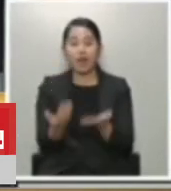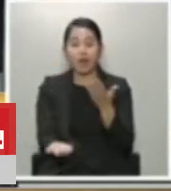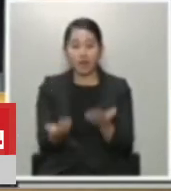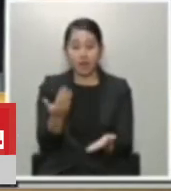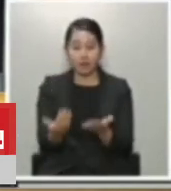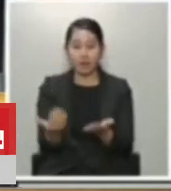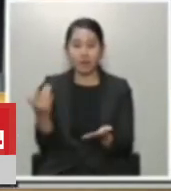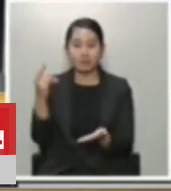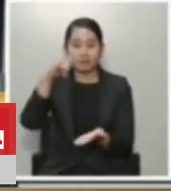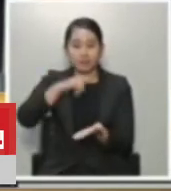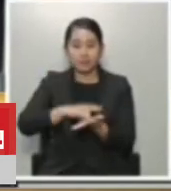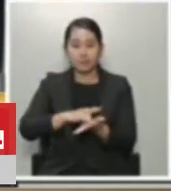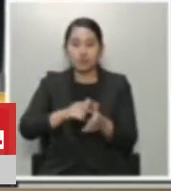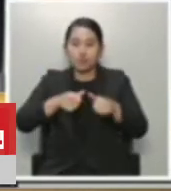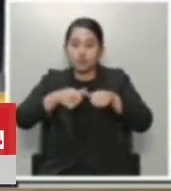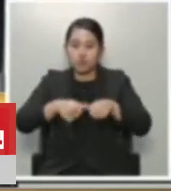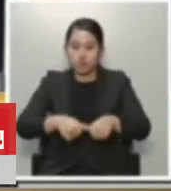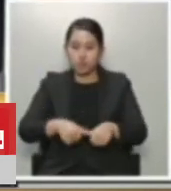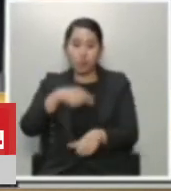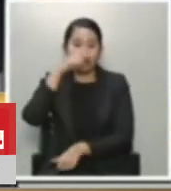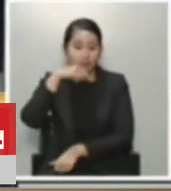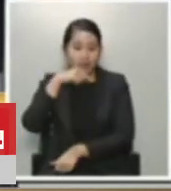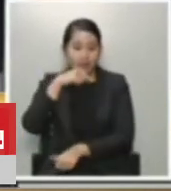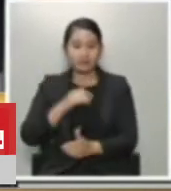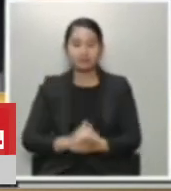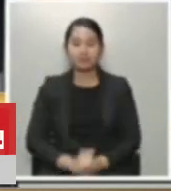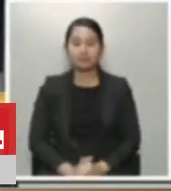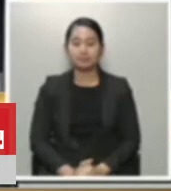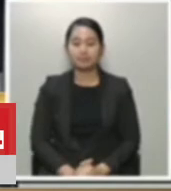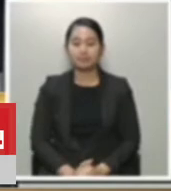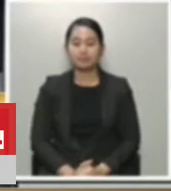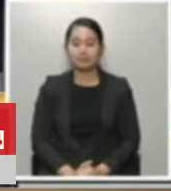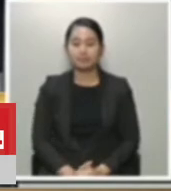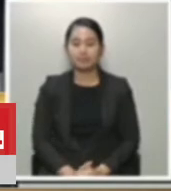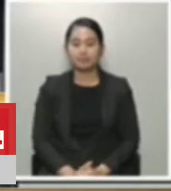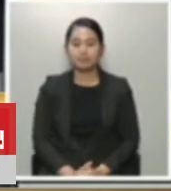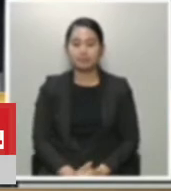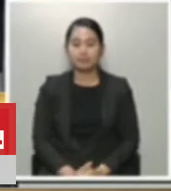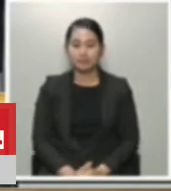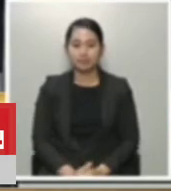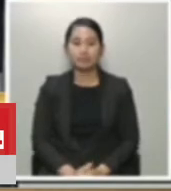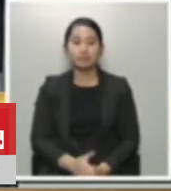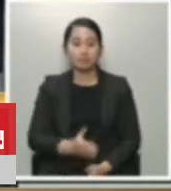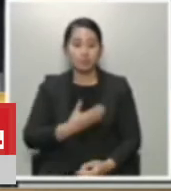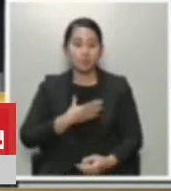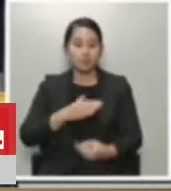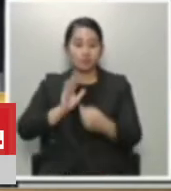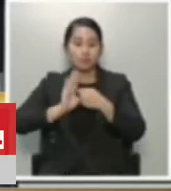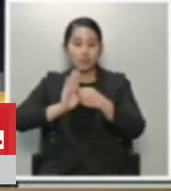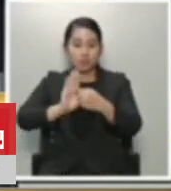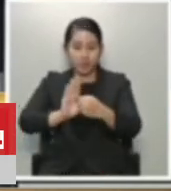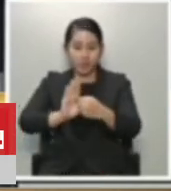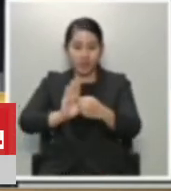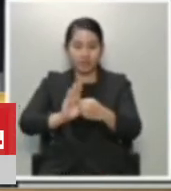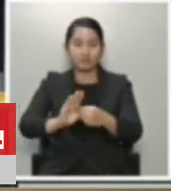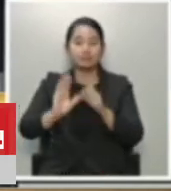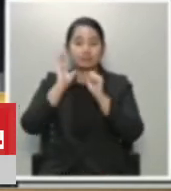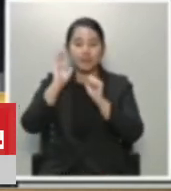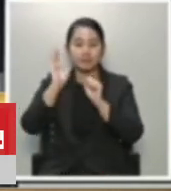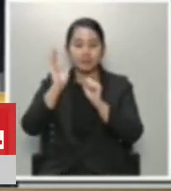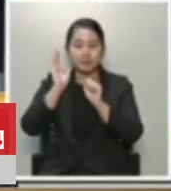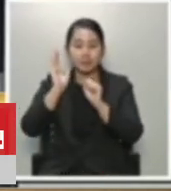าอยู่อาศัยอยู่ในประเทศไทยของเราท่านประธานครับผมขออนุญาตในการที่จะได้ยกตัวอย่างท่านประธานนะครับให้เห็นหนึ่งภาพนะ